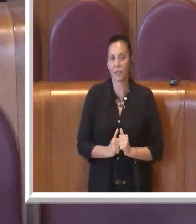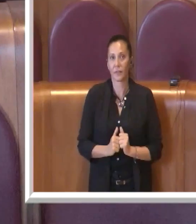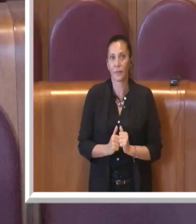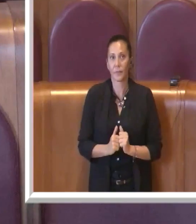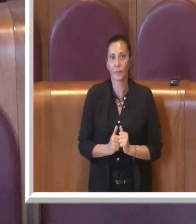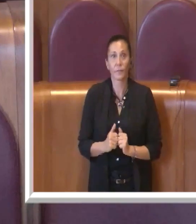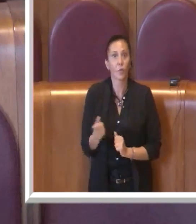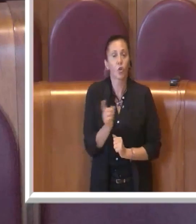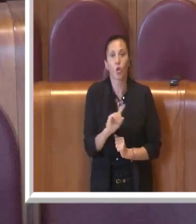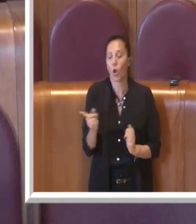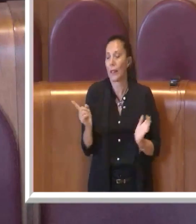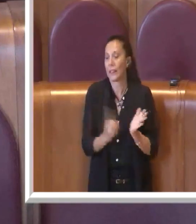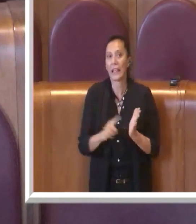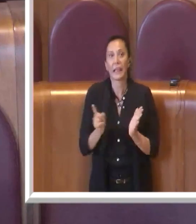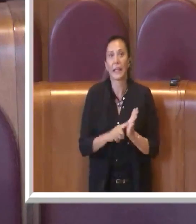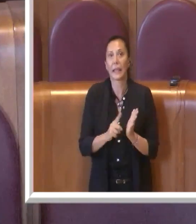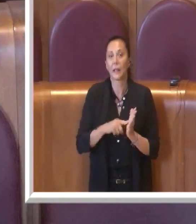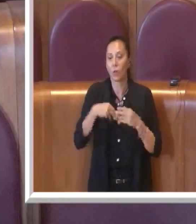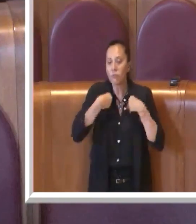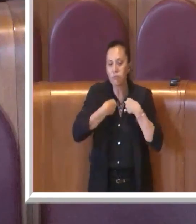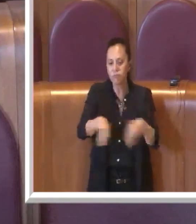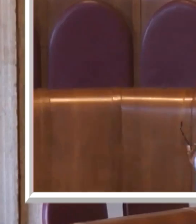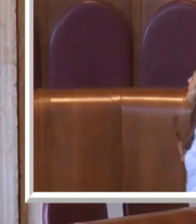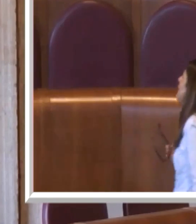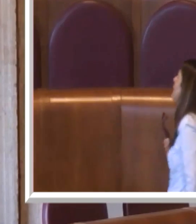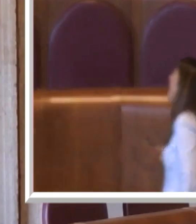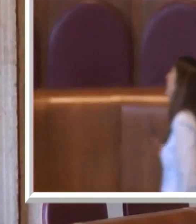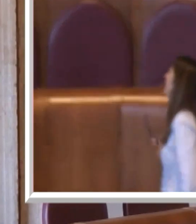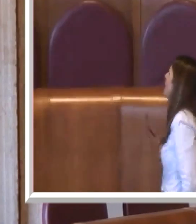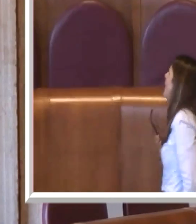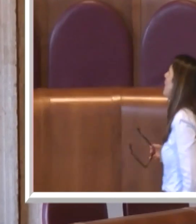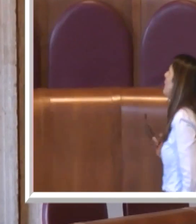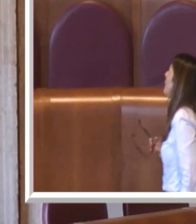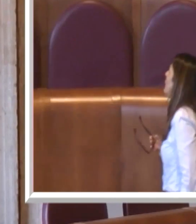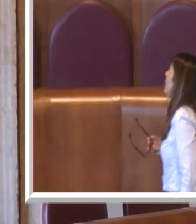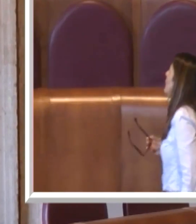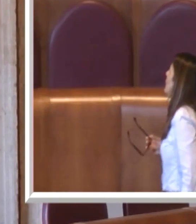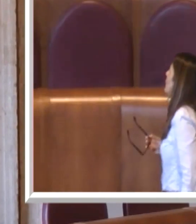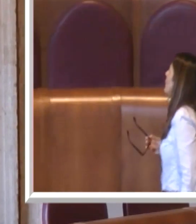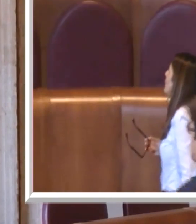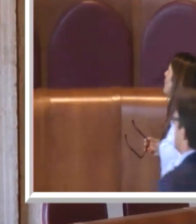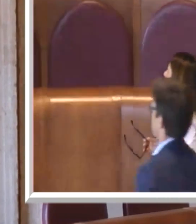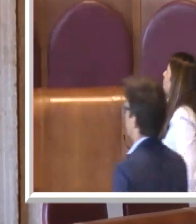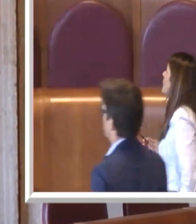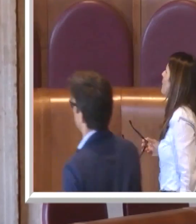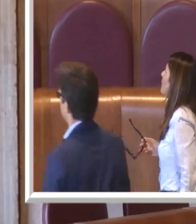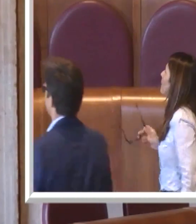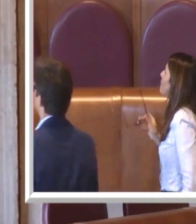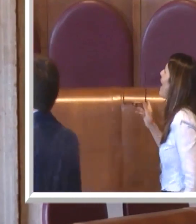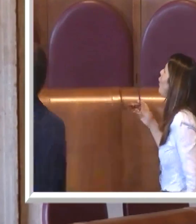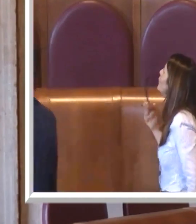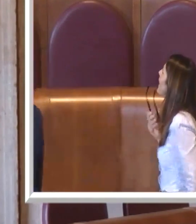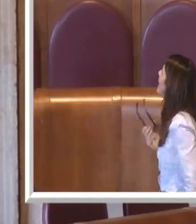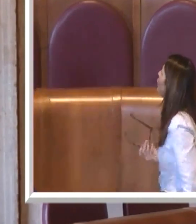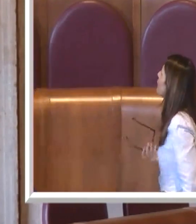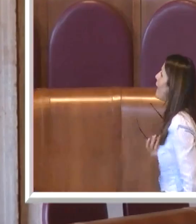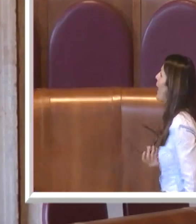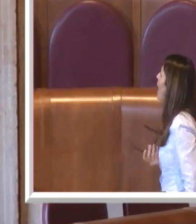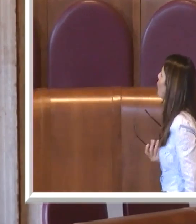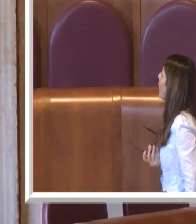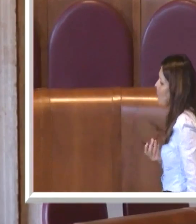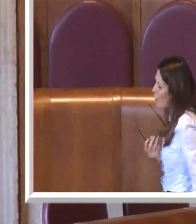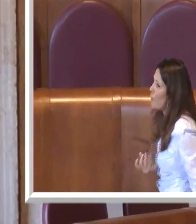non ha il diritto di venire qui e strillare. Consigliere Lico Podio, la faccio uscire immediatamente. La richiamo